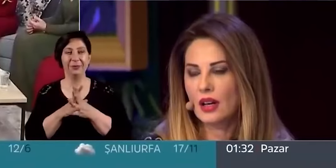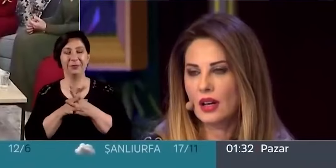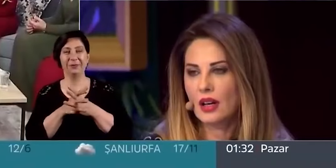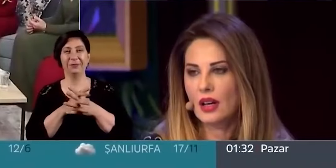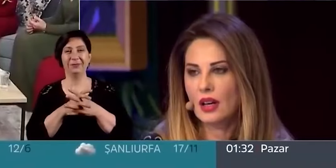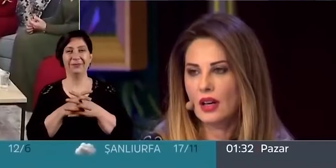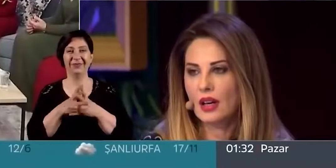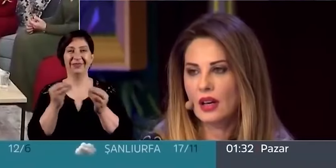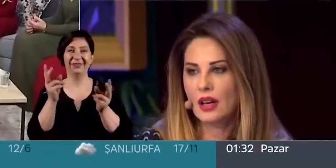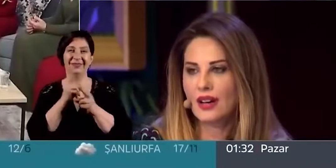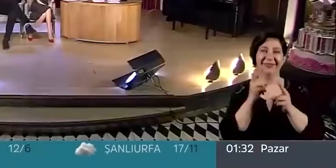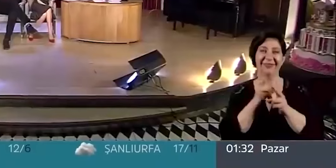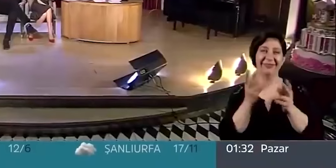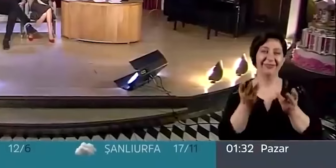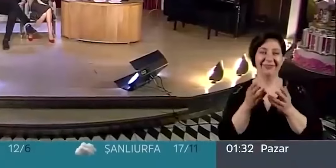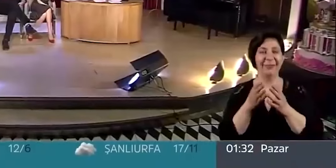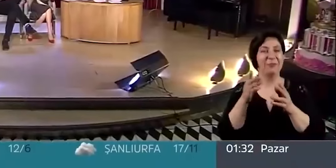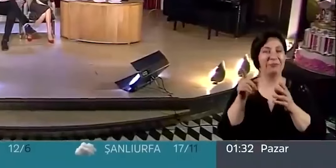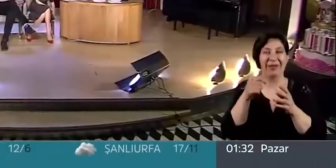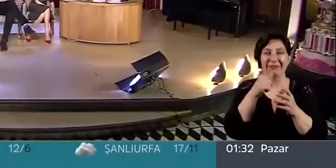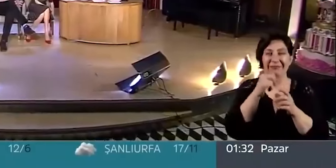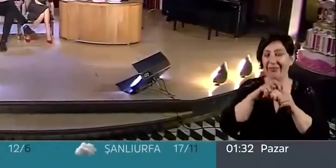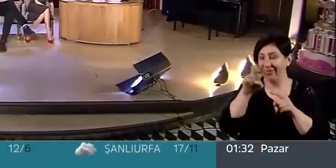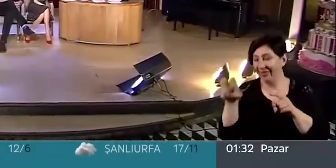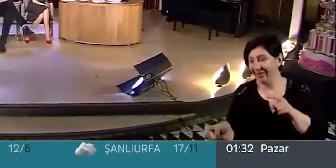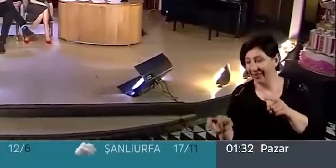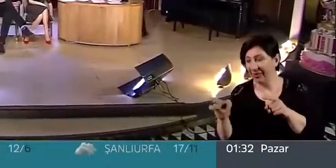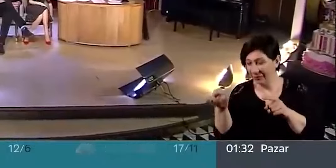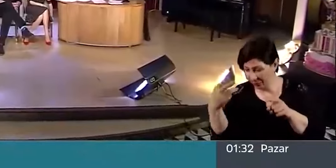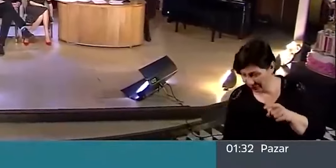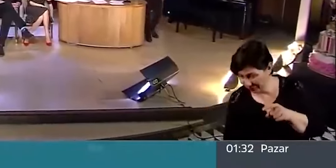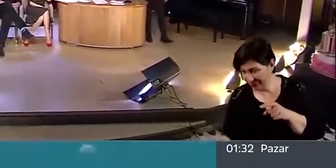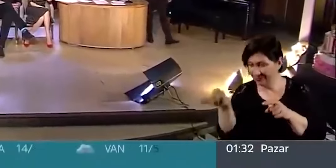Dur. Ya ne komik değil mi? Beyazıt oradan kendini sarkıttı ya.